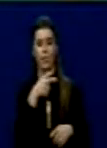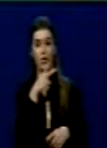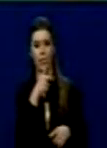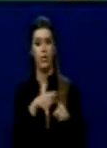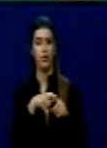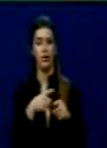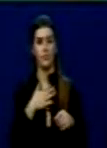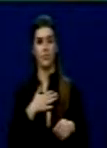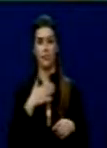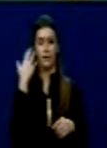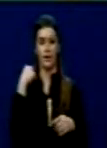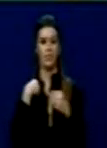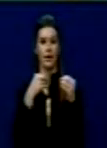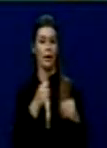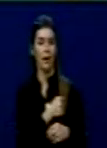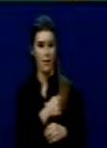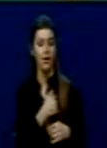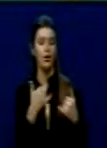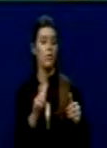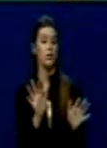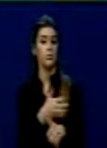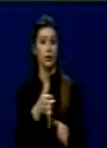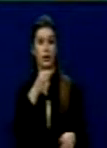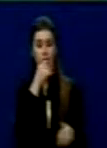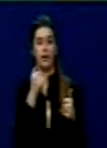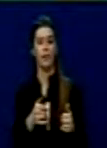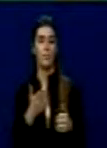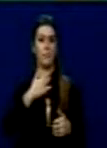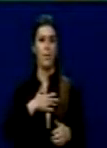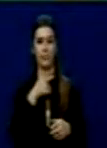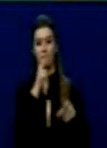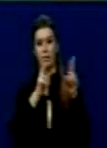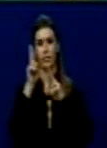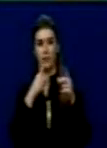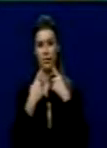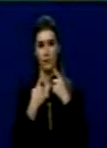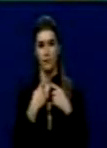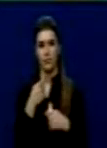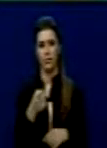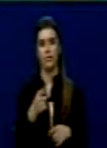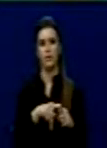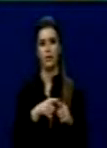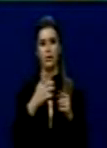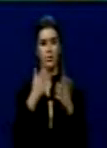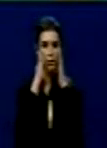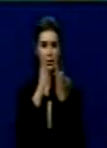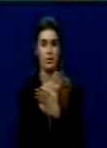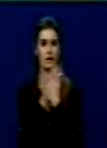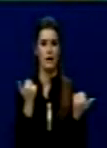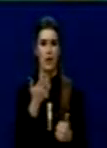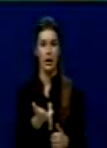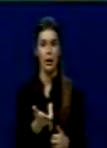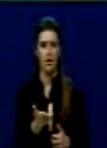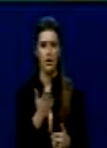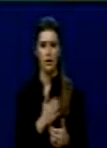realizuar premtimin ton, por ja që ishte e pamundshme, po bë kjo kërkesë për debat. Por kjo është kërkesa më e pasinqertë për debat që e ka pasur ndonjëherë